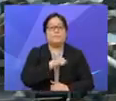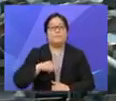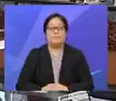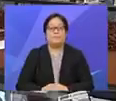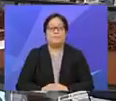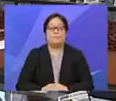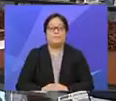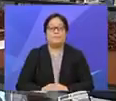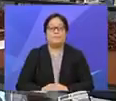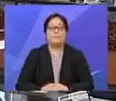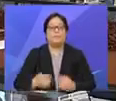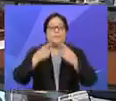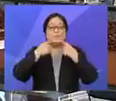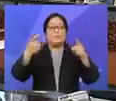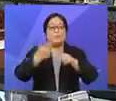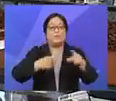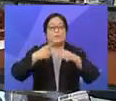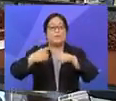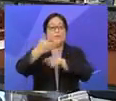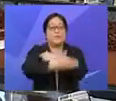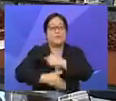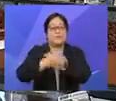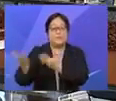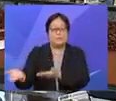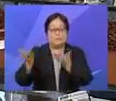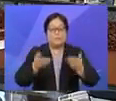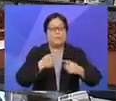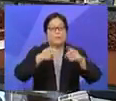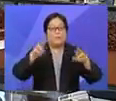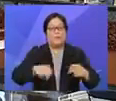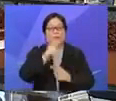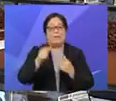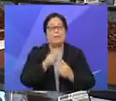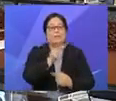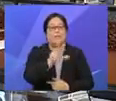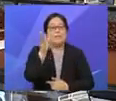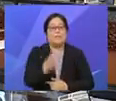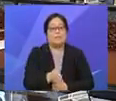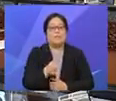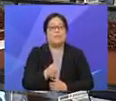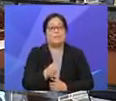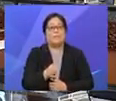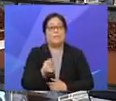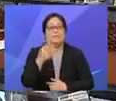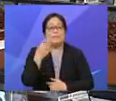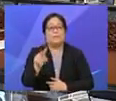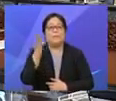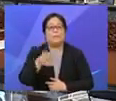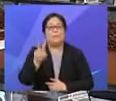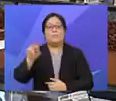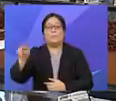bulan Oktober Saya cukup yakin kita mendapat dukungan dari pada pH semua ph untuk